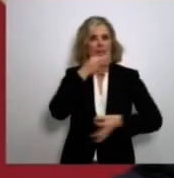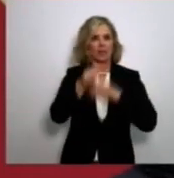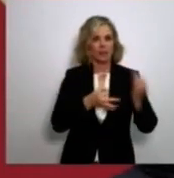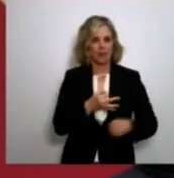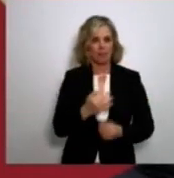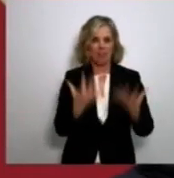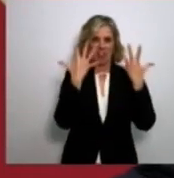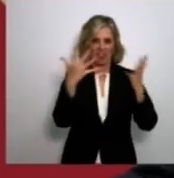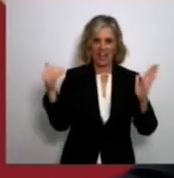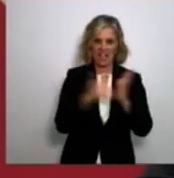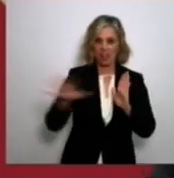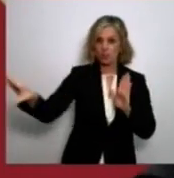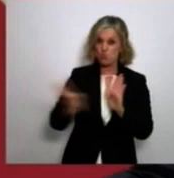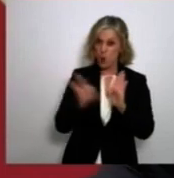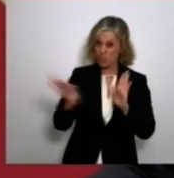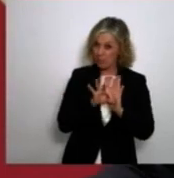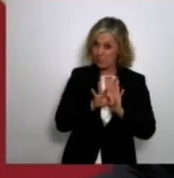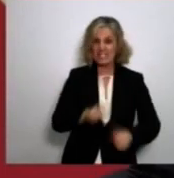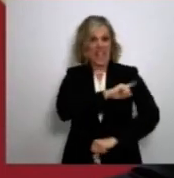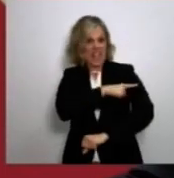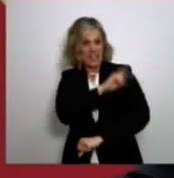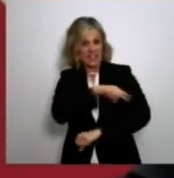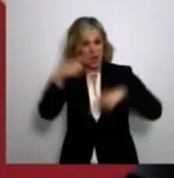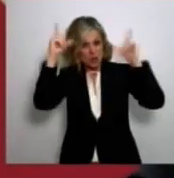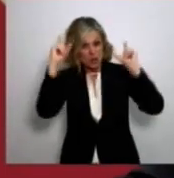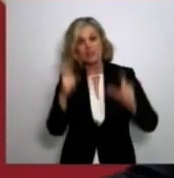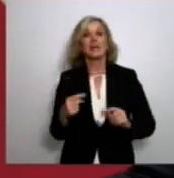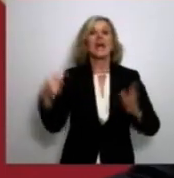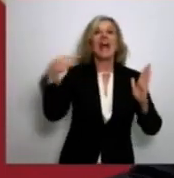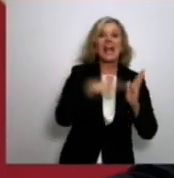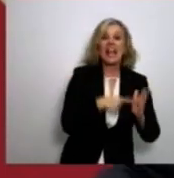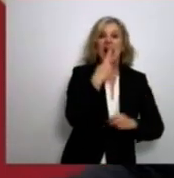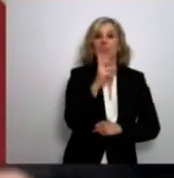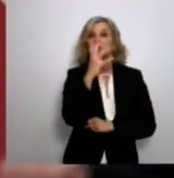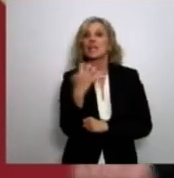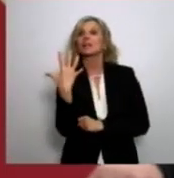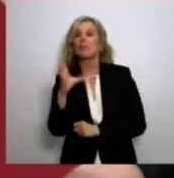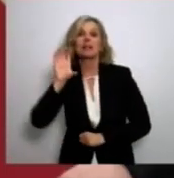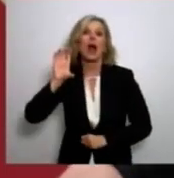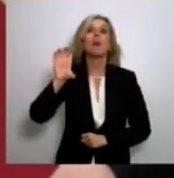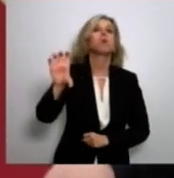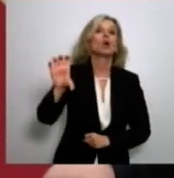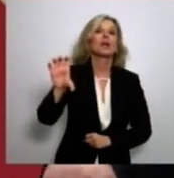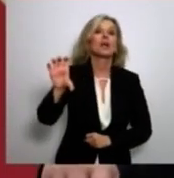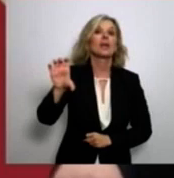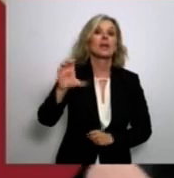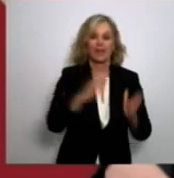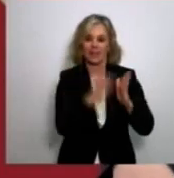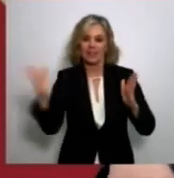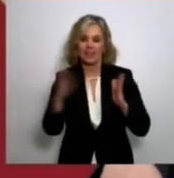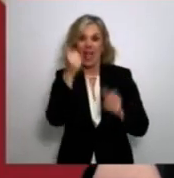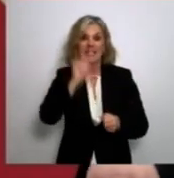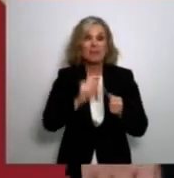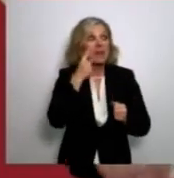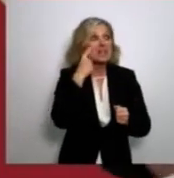προσλήψεις των νοσηλευτών και γιατρών, για 1.145 προσλήψεις των εποχικών. Τα ξαναδείχνω για να δείτε